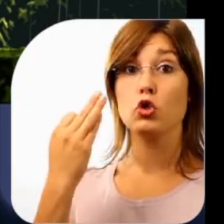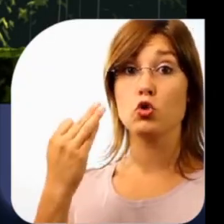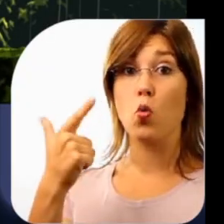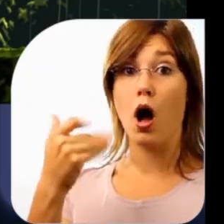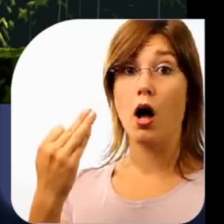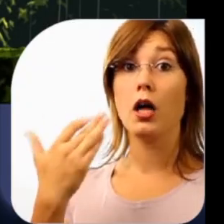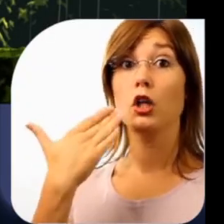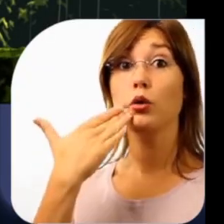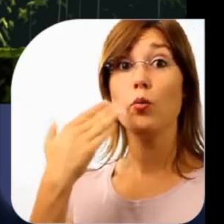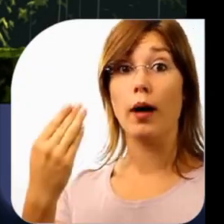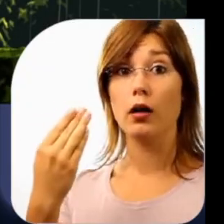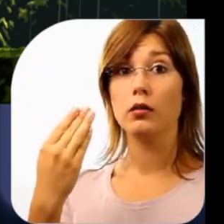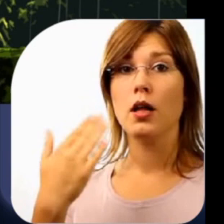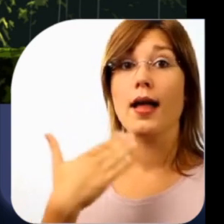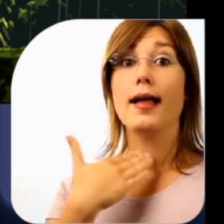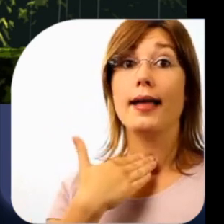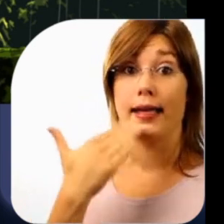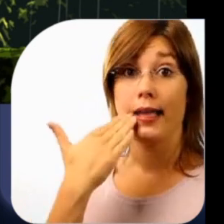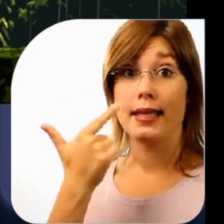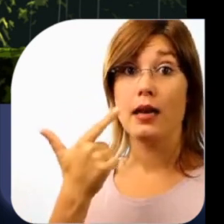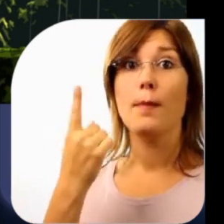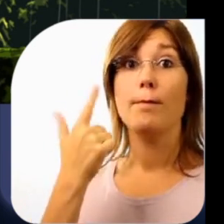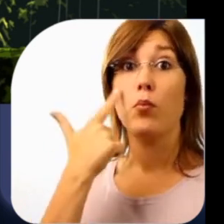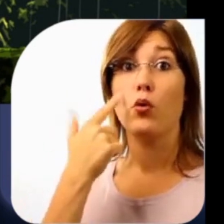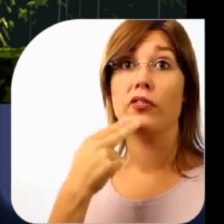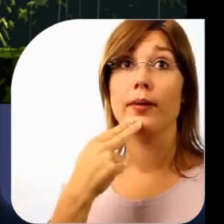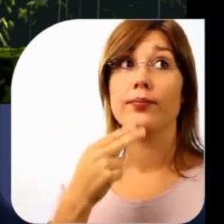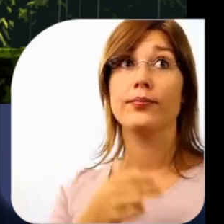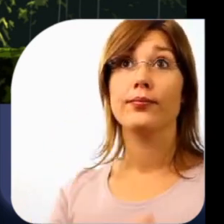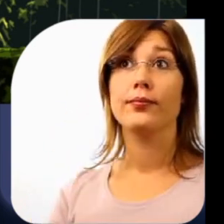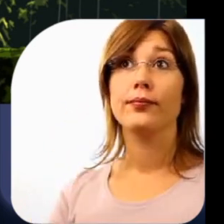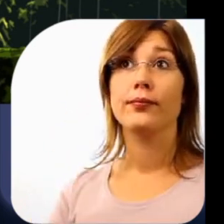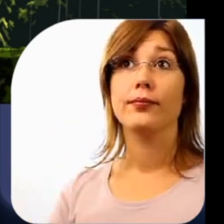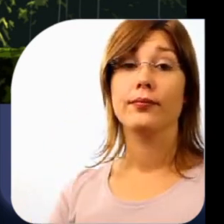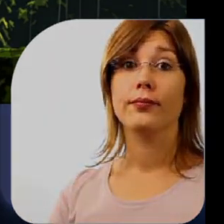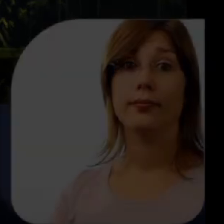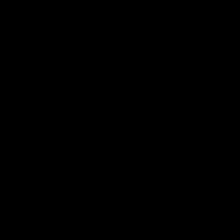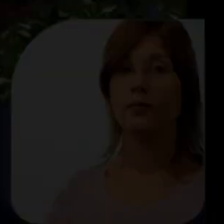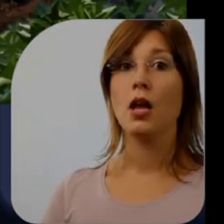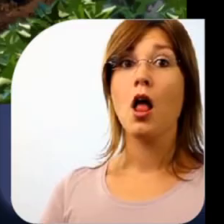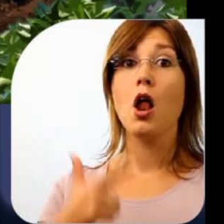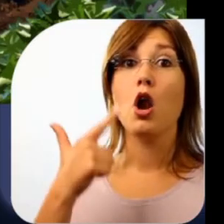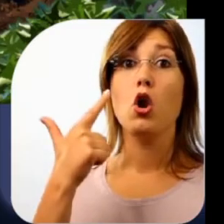Le soir tomba et il pleuvait.